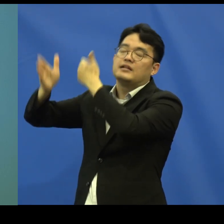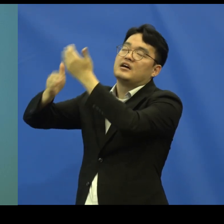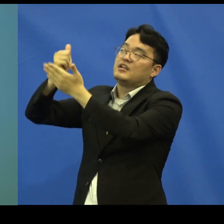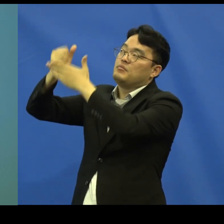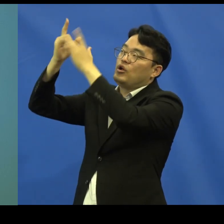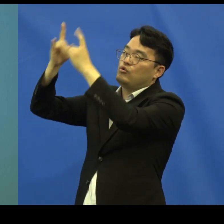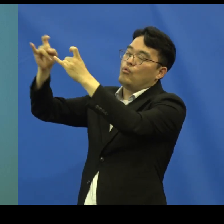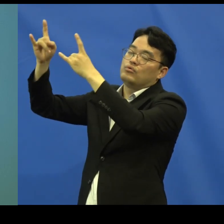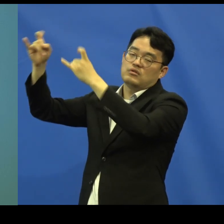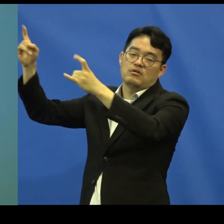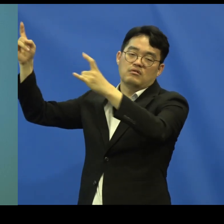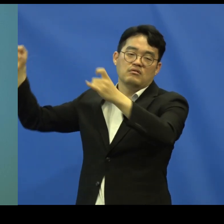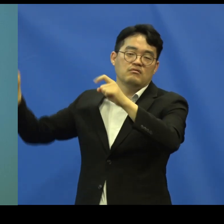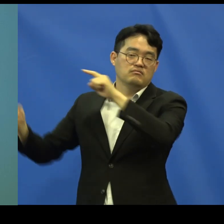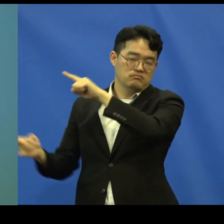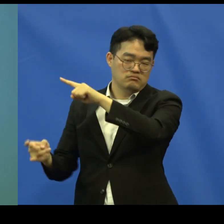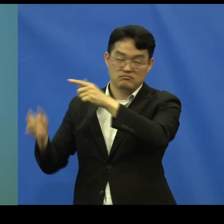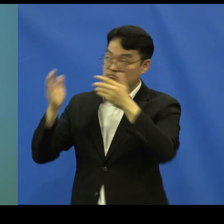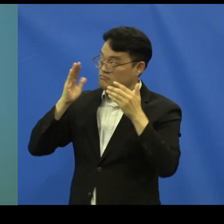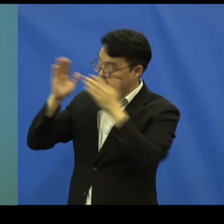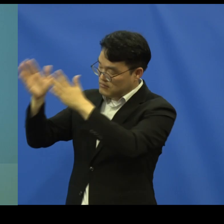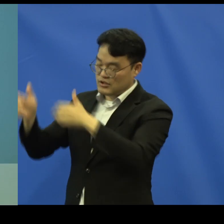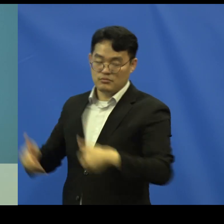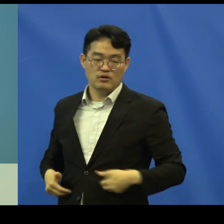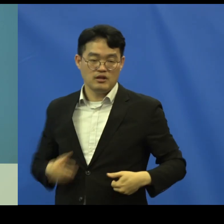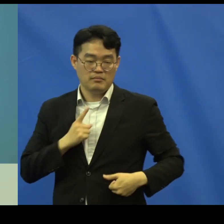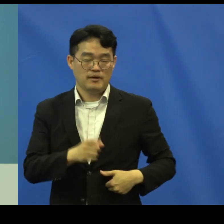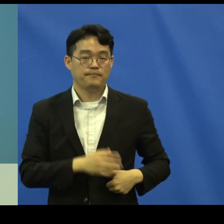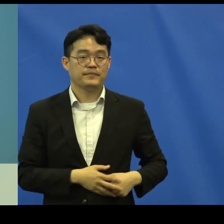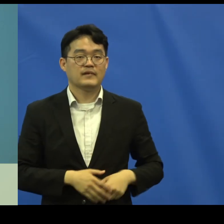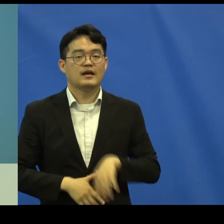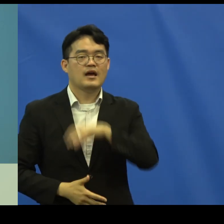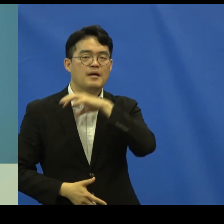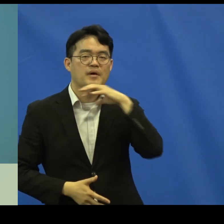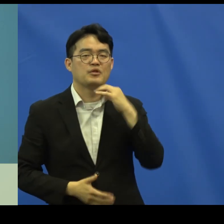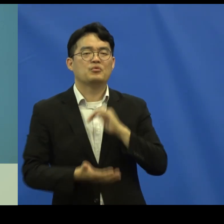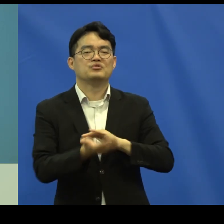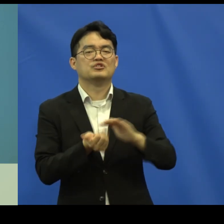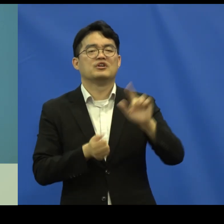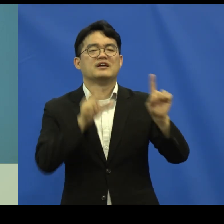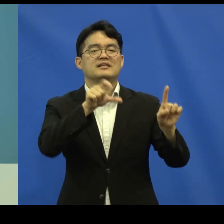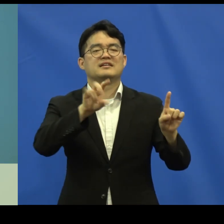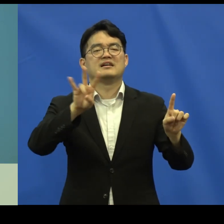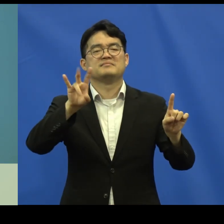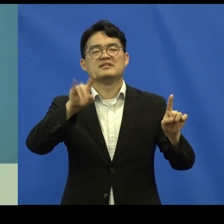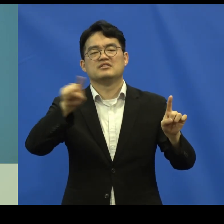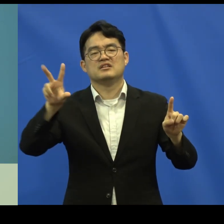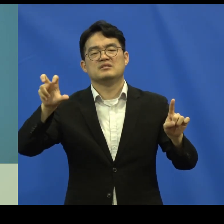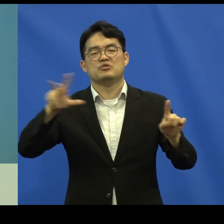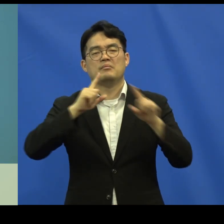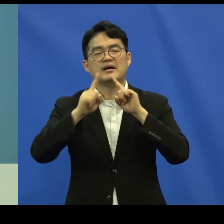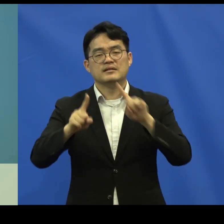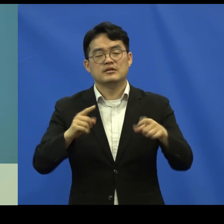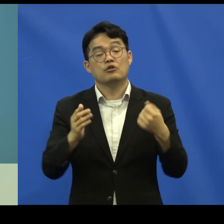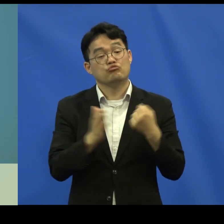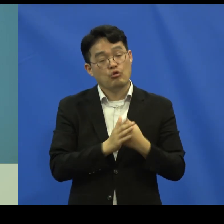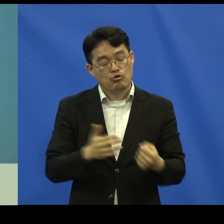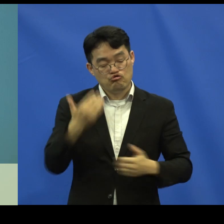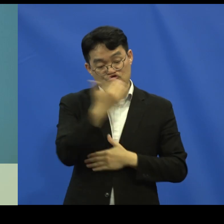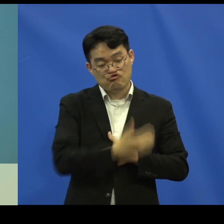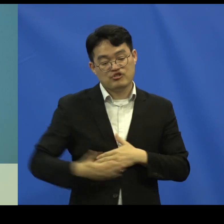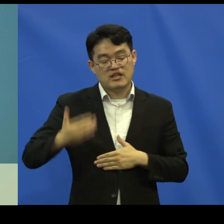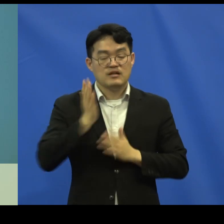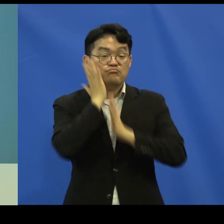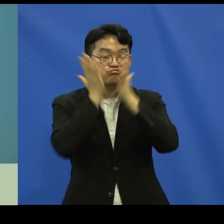아우구스티누스의 책입니다. 자, 베드로전서 1장 24절 25절은 그러므로 모든 육체는 풀과 같고 그 모든 영광은 풀의 꽃과 같으니 풀은